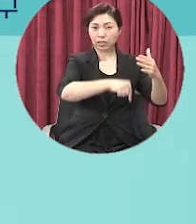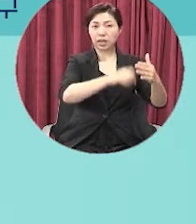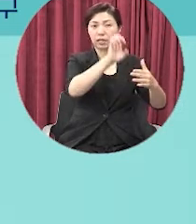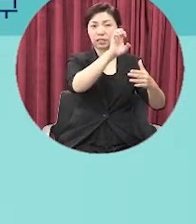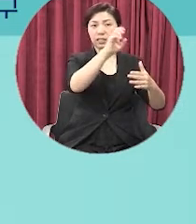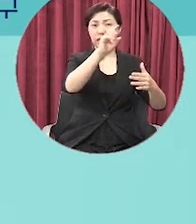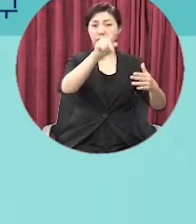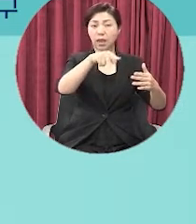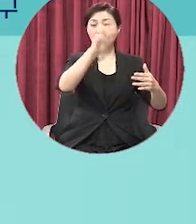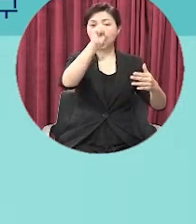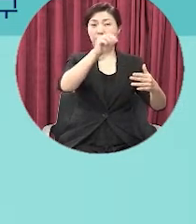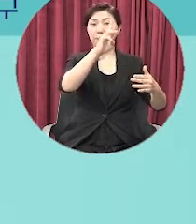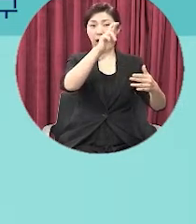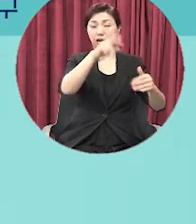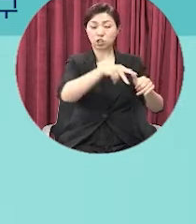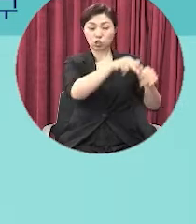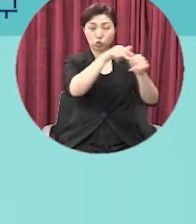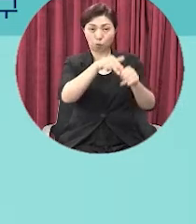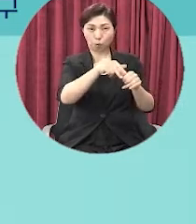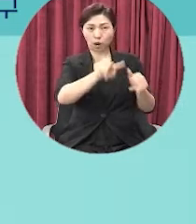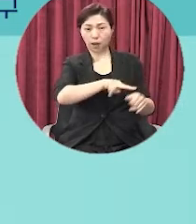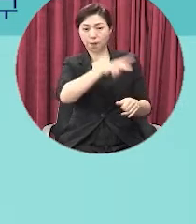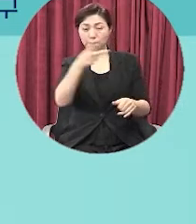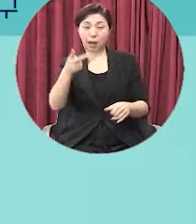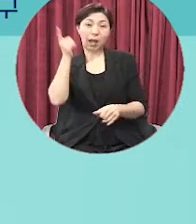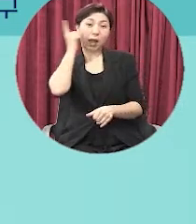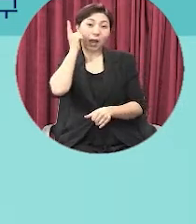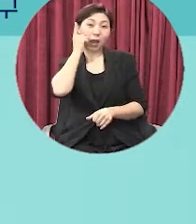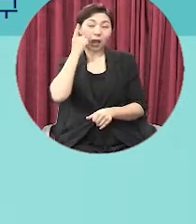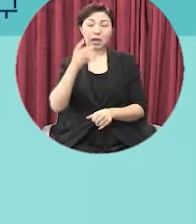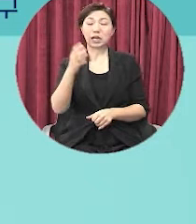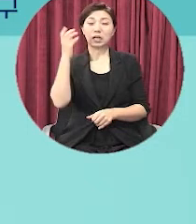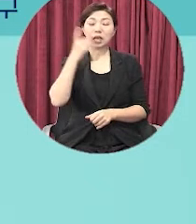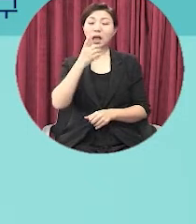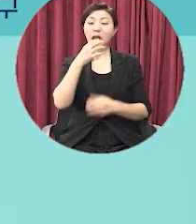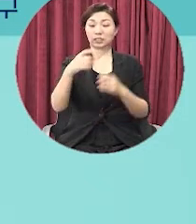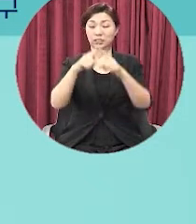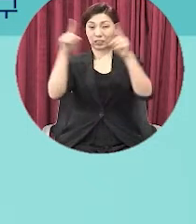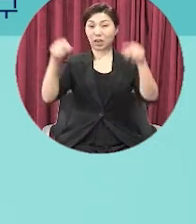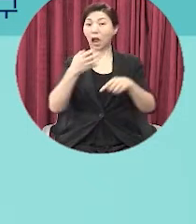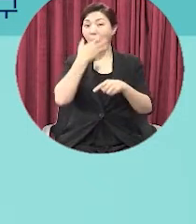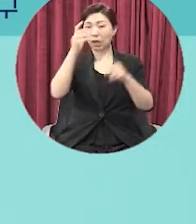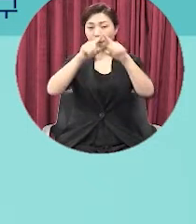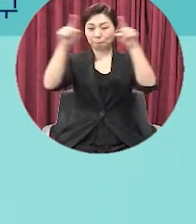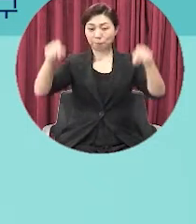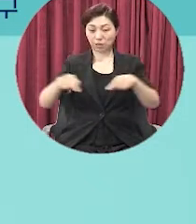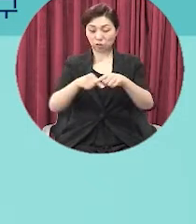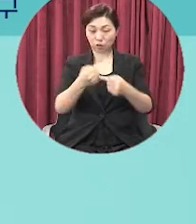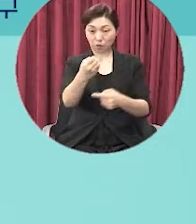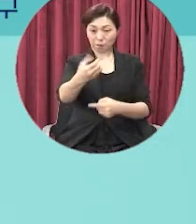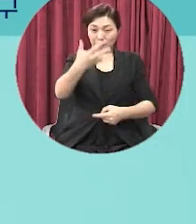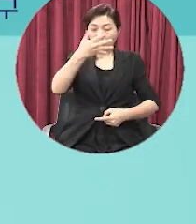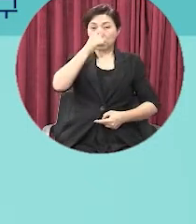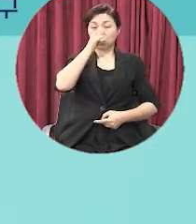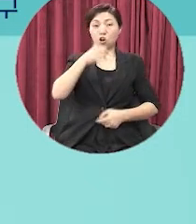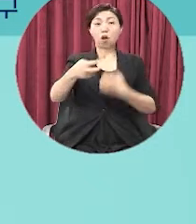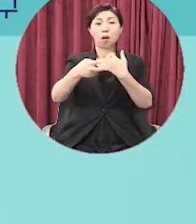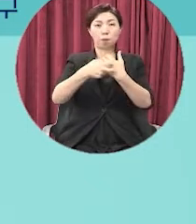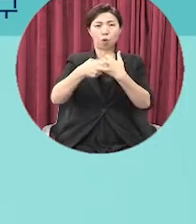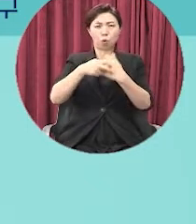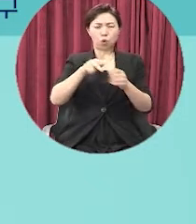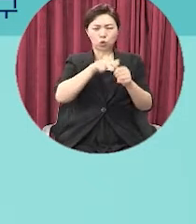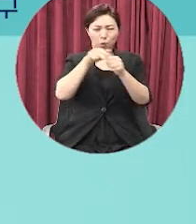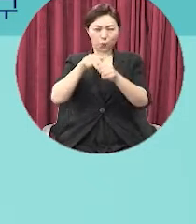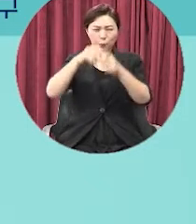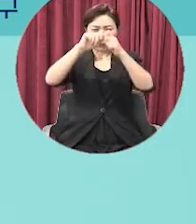메타데이터를 통합이 되서 아이패드 앱의 공유하시게 됩니다 그러면 그것은 의료 데이터를 좀 정교한 데이트 하기 때문에 일반 예매로